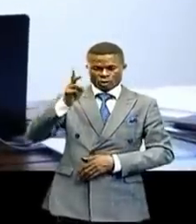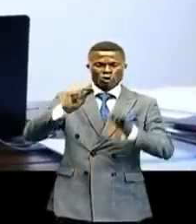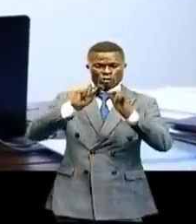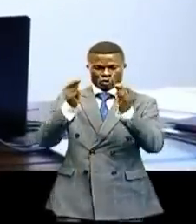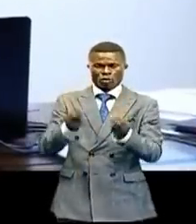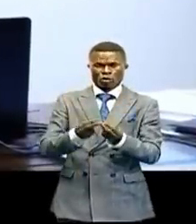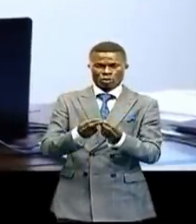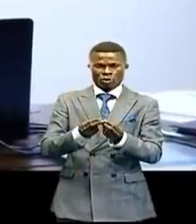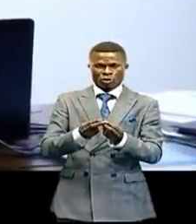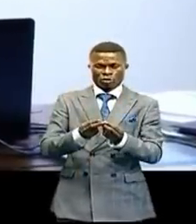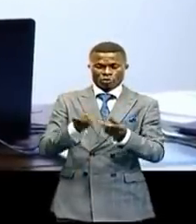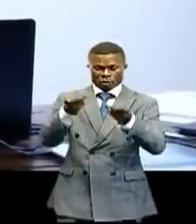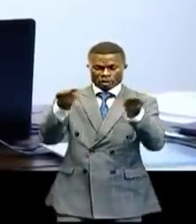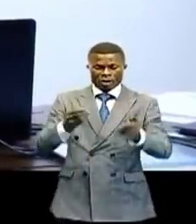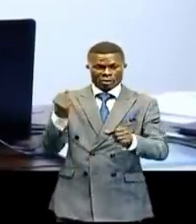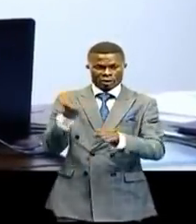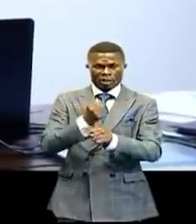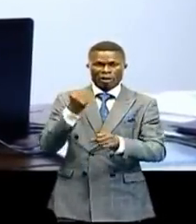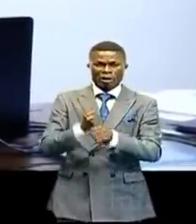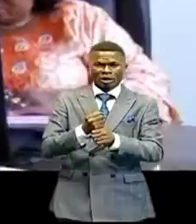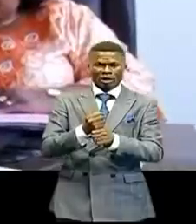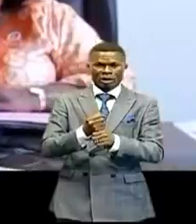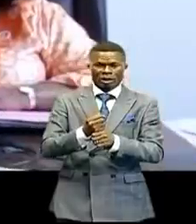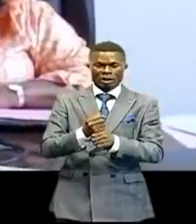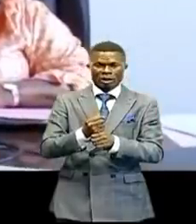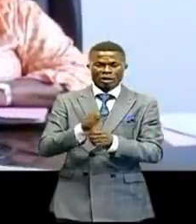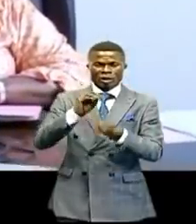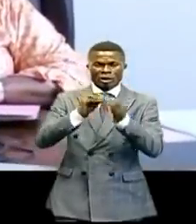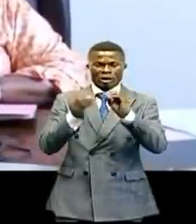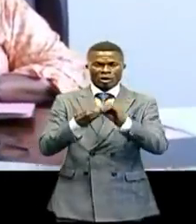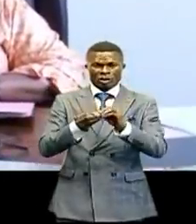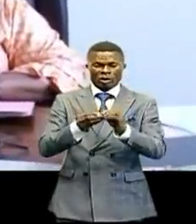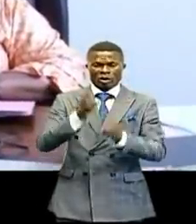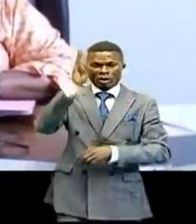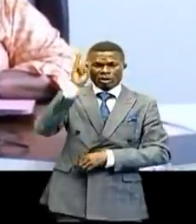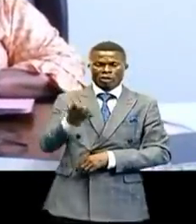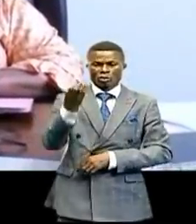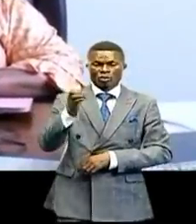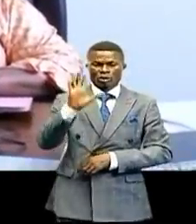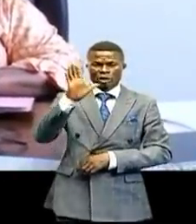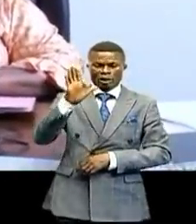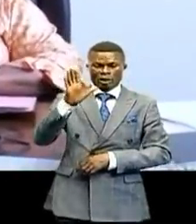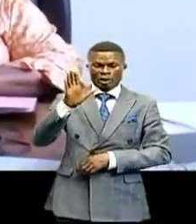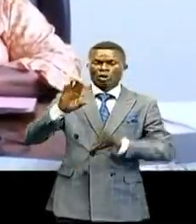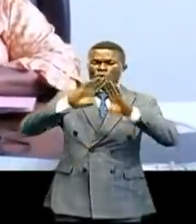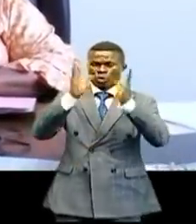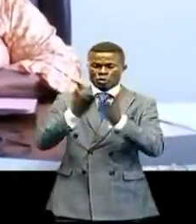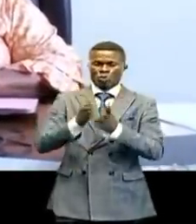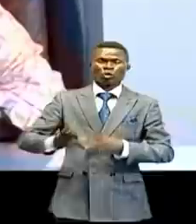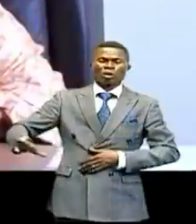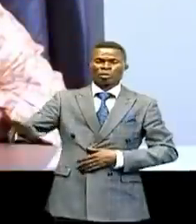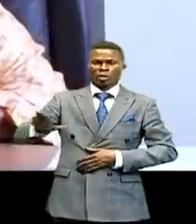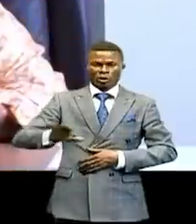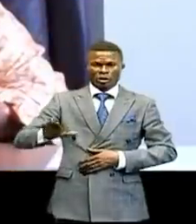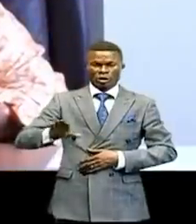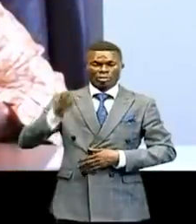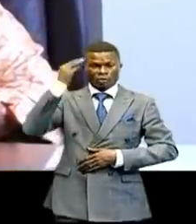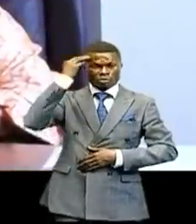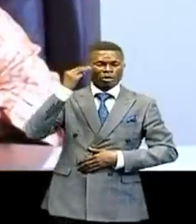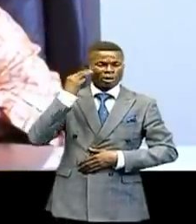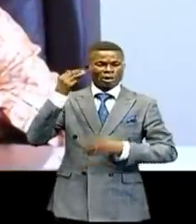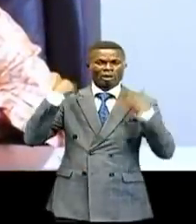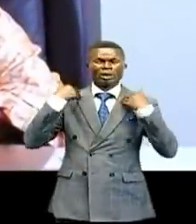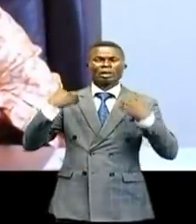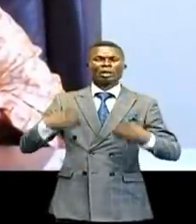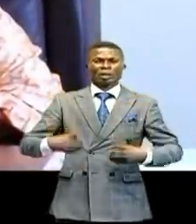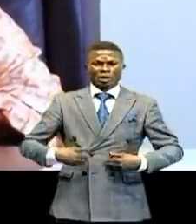dose. Les sites fonctionnels sont chiffrés actuellement à 345 pour l'ensemble du pays. Le ministre de la